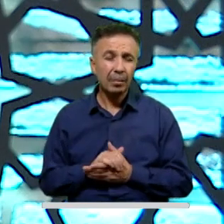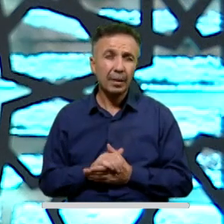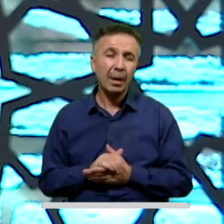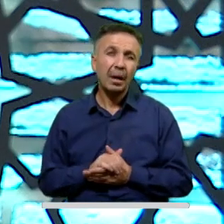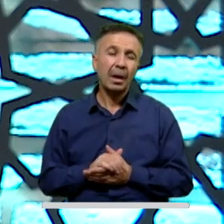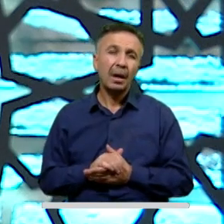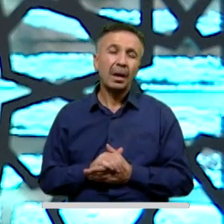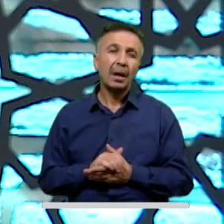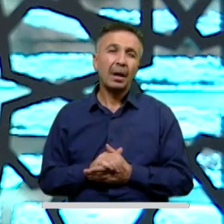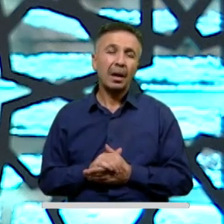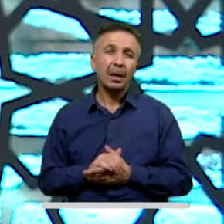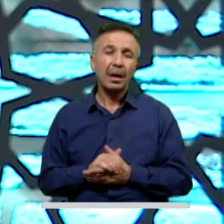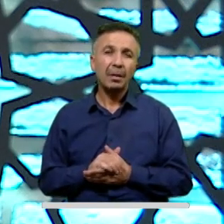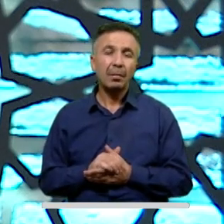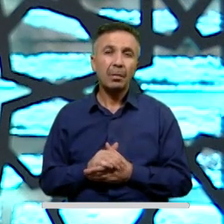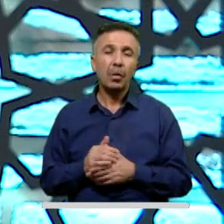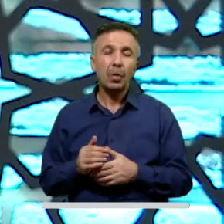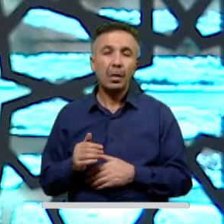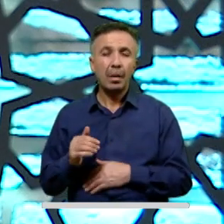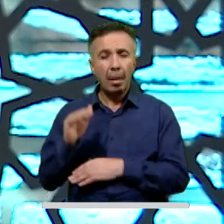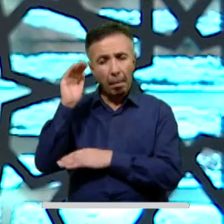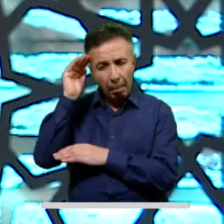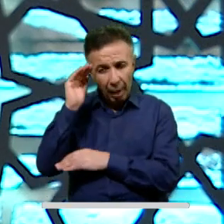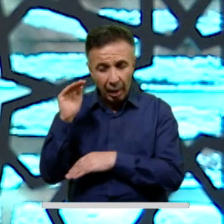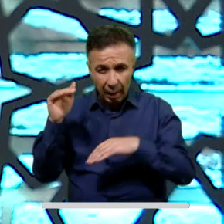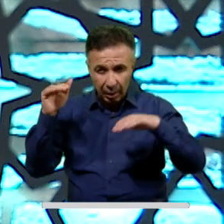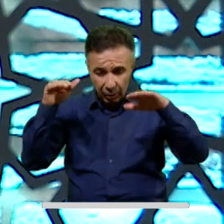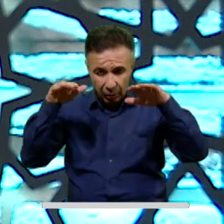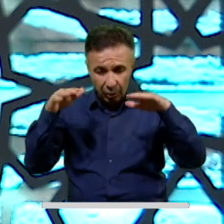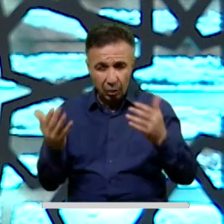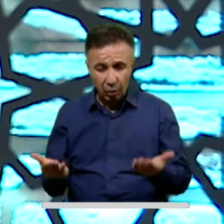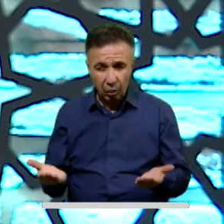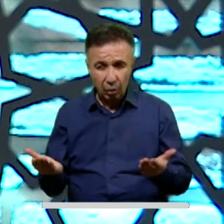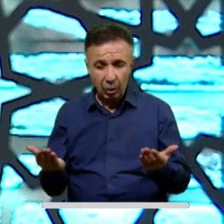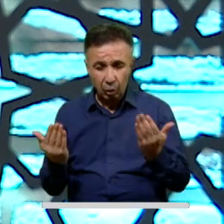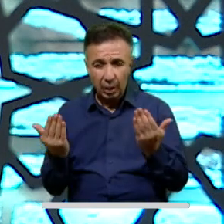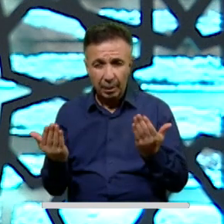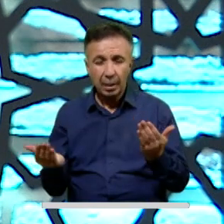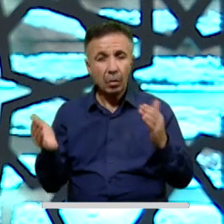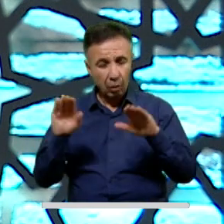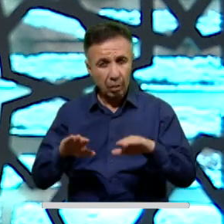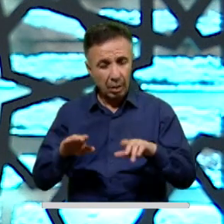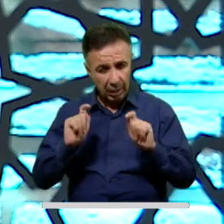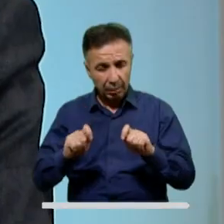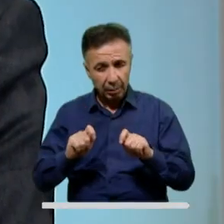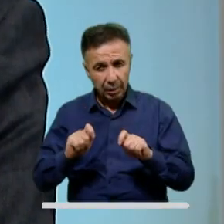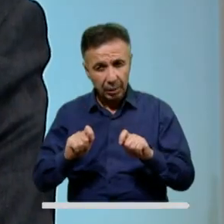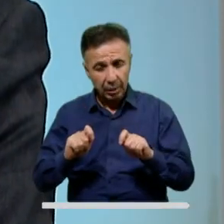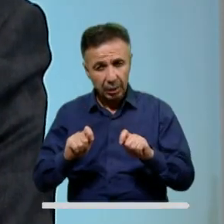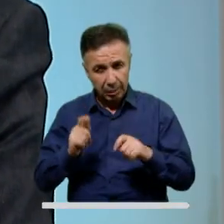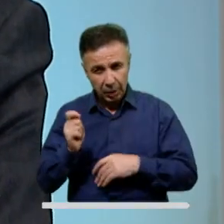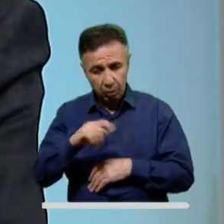ecirna minennar derken elleri ters çevirmemiz mi gerekiyor? Bu konuda bizi aydınlatırsanız seviniriz demiş. Evet, yani